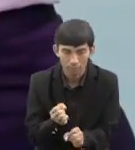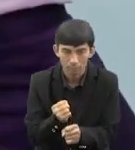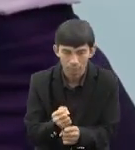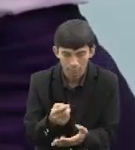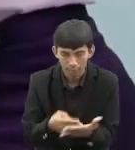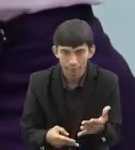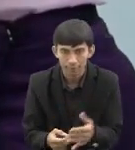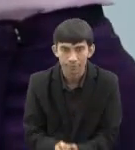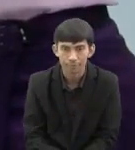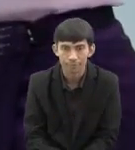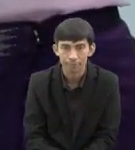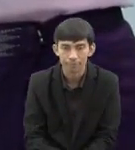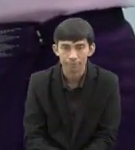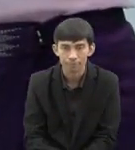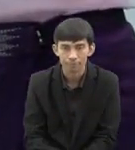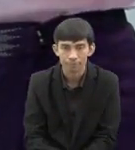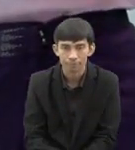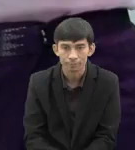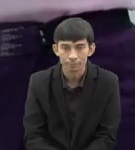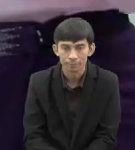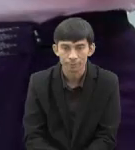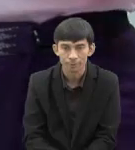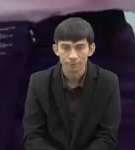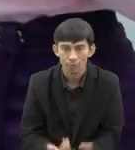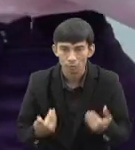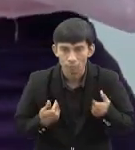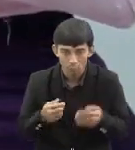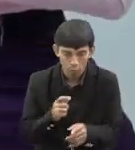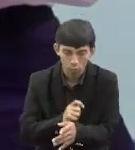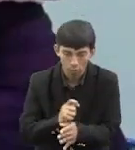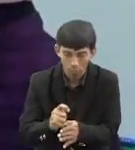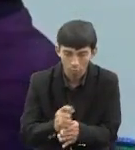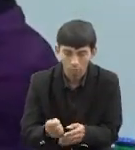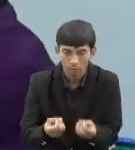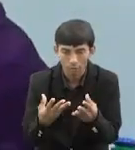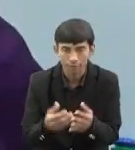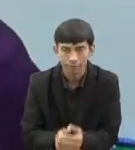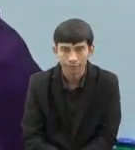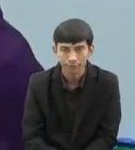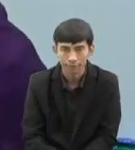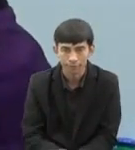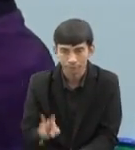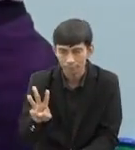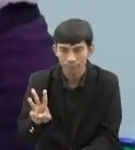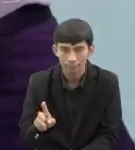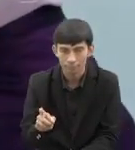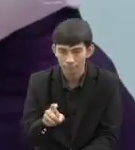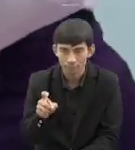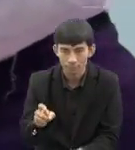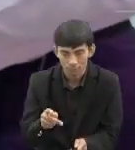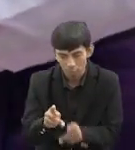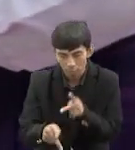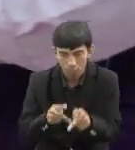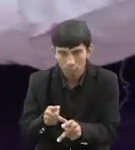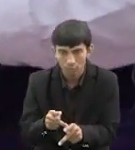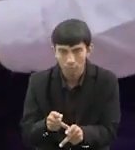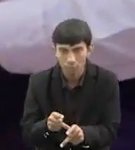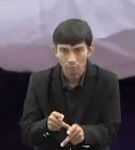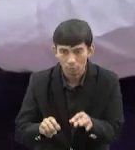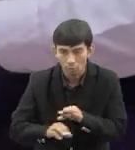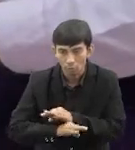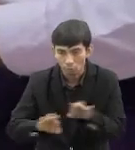là hình chân mà bùm mên mình một đồ bò tờ mối nó cứ mình trả nó con á chà. Tiếp bởi ta bà chia chân nơ vi là tùm